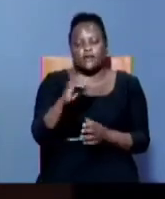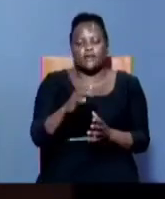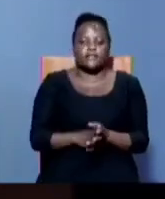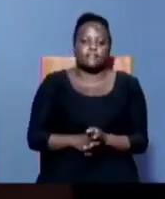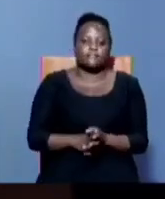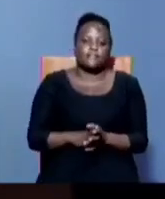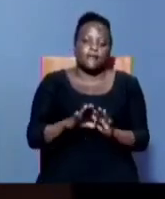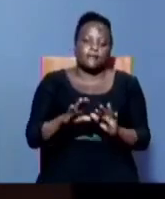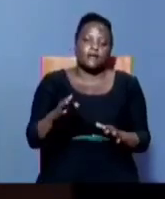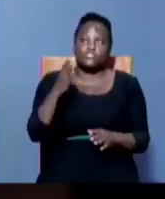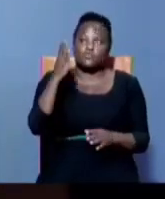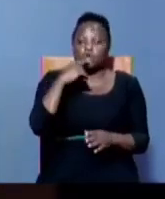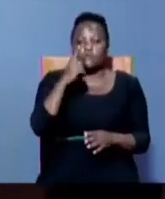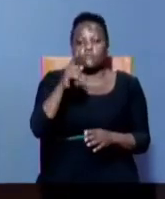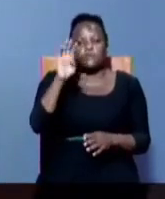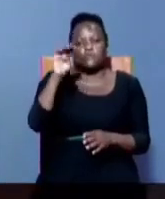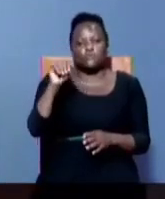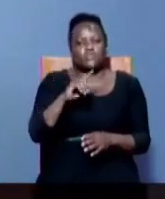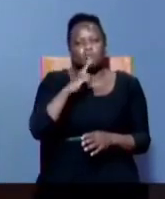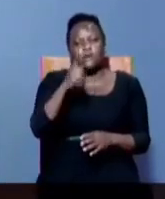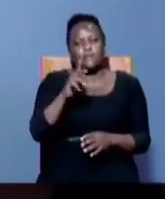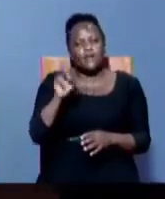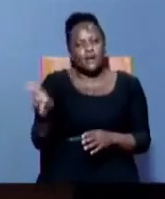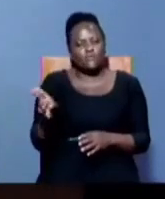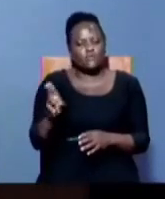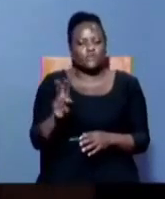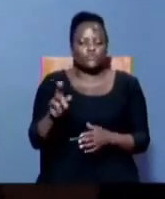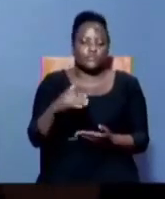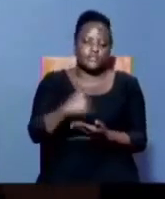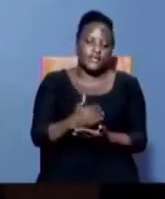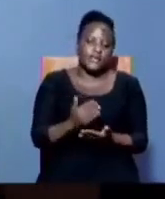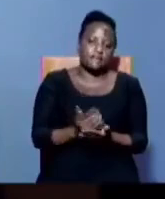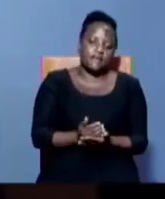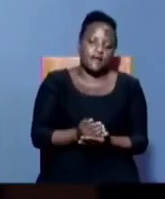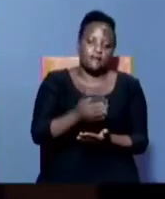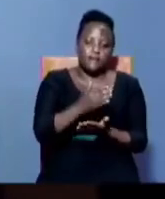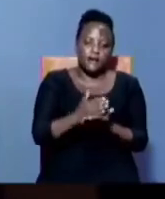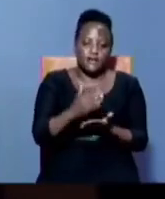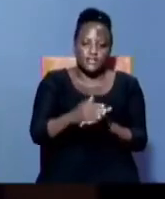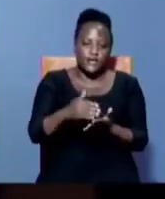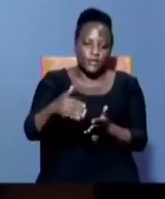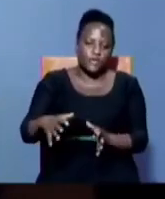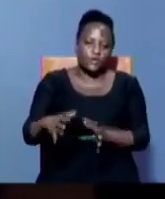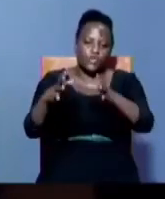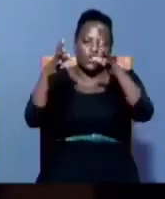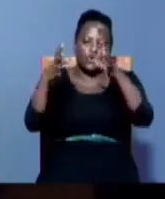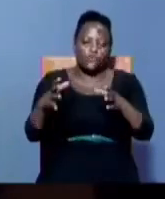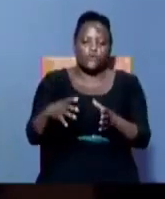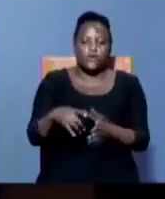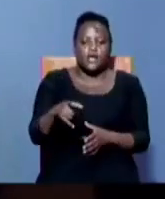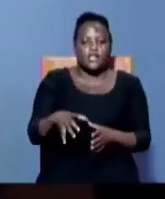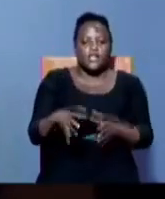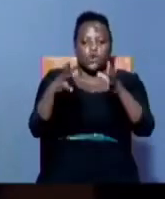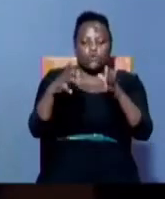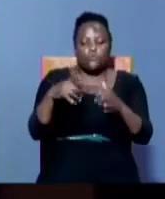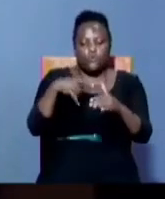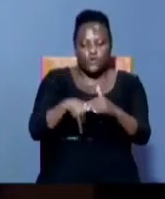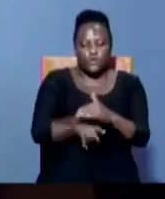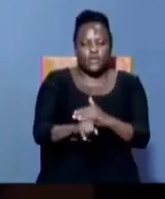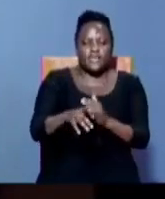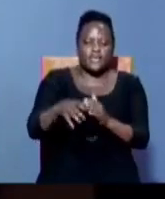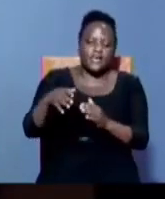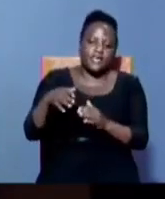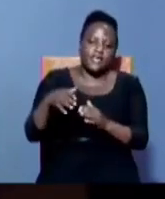Mungu akamwambia Musa, mwambie Haruni achukue sehemu ya pishi ya ule mkate aweke kwenye kopo, na lile kopo uliweke ndani